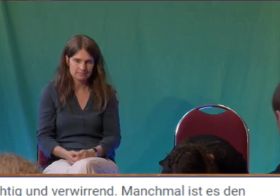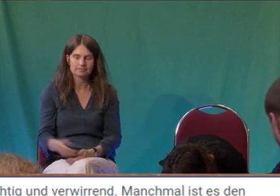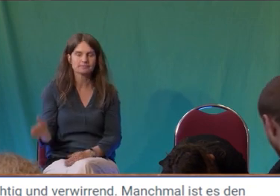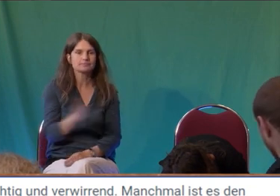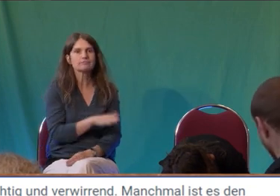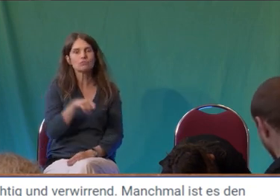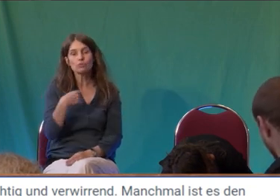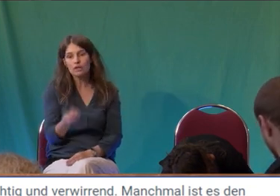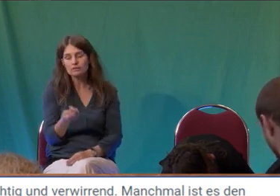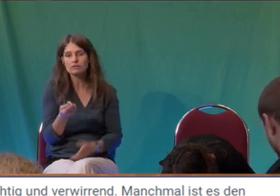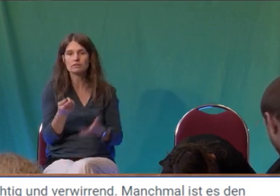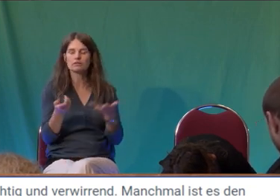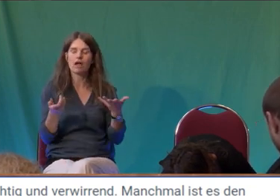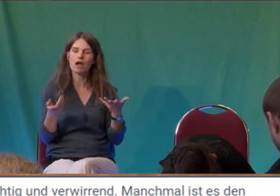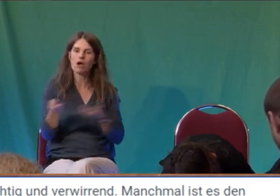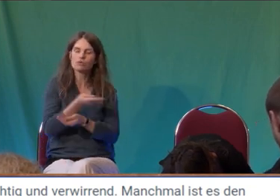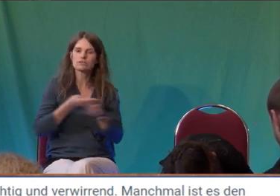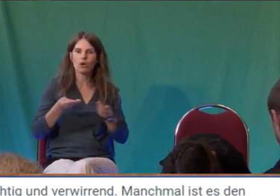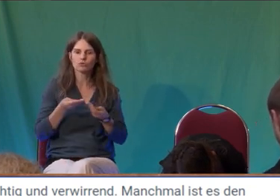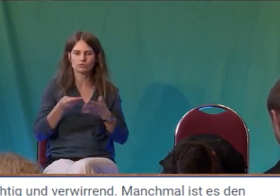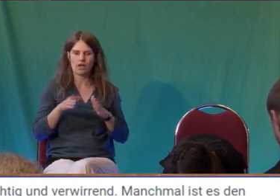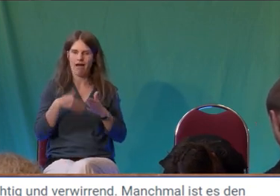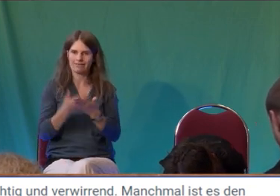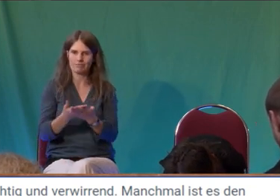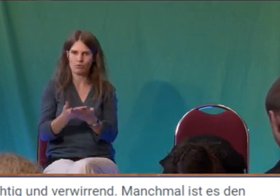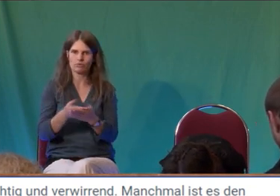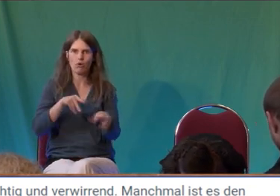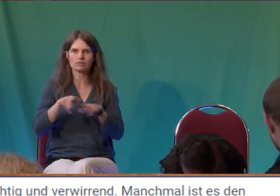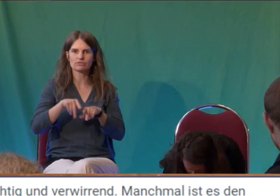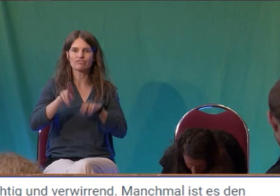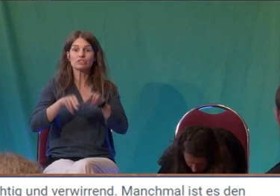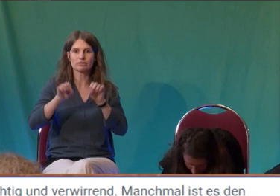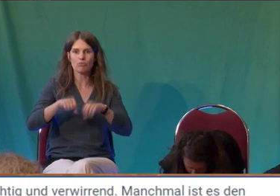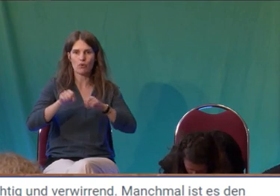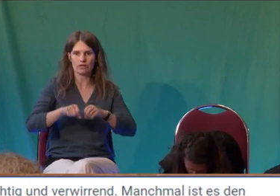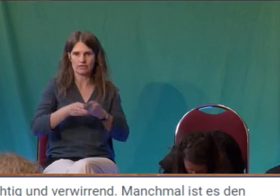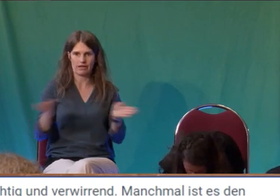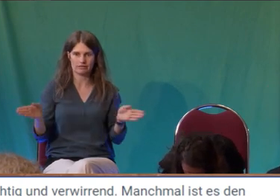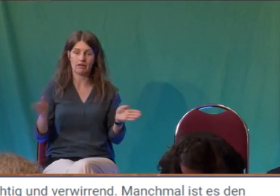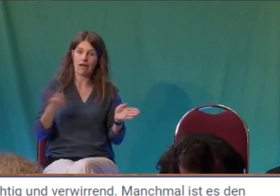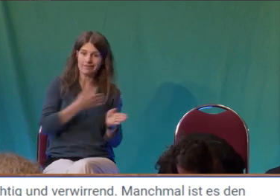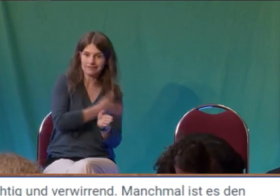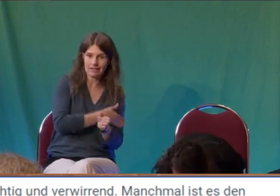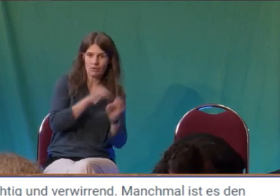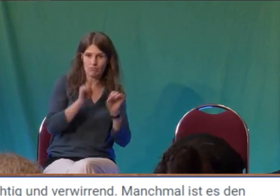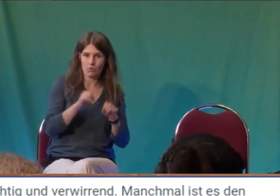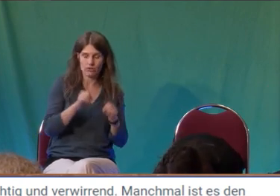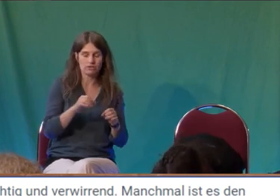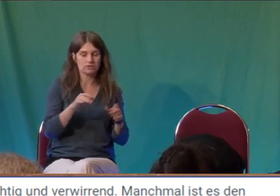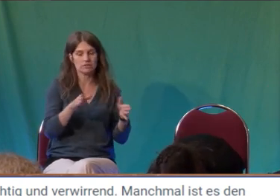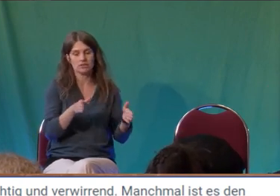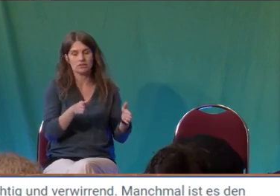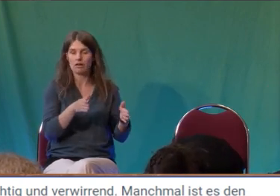ein Angebot auf unterschiedliche Weise organisieren kann auf der einen Seite besteht die Möglichkeit dass man einen Dienst hat